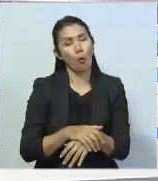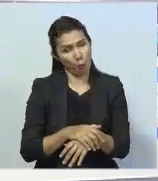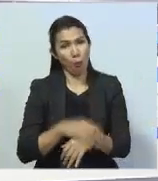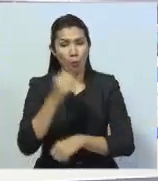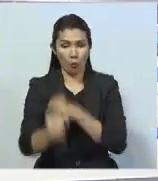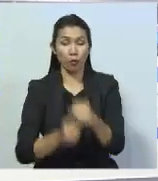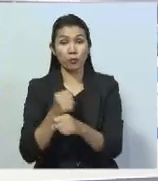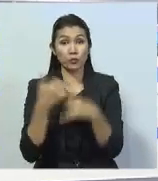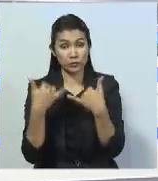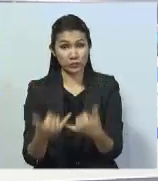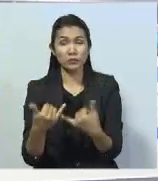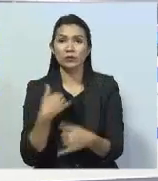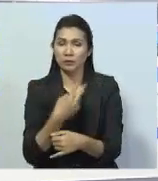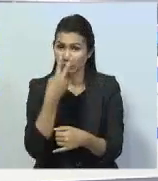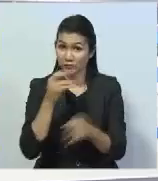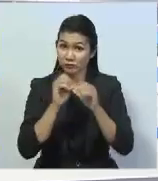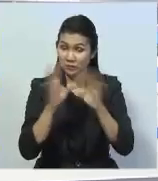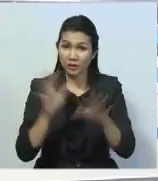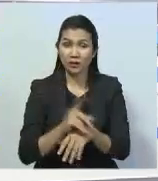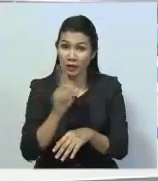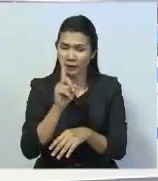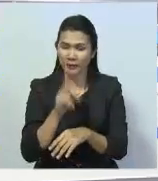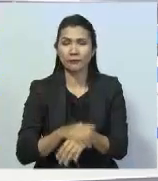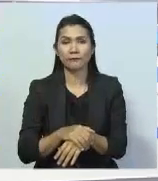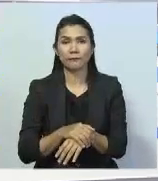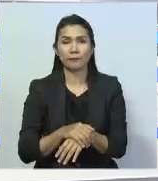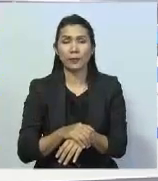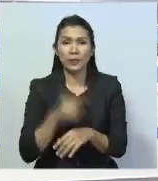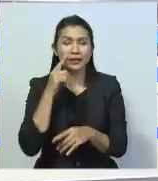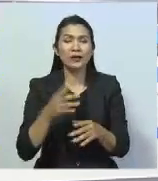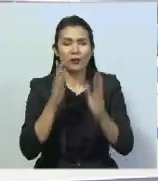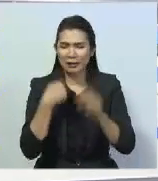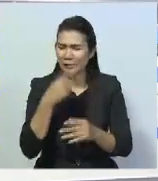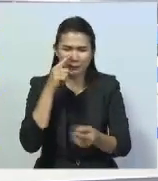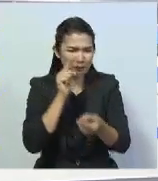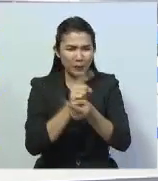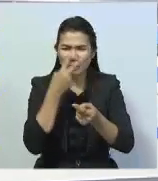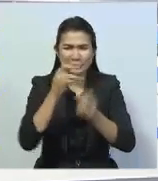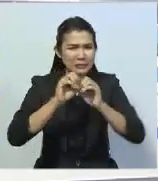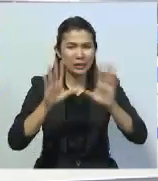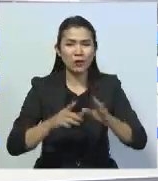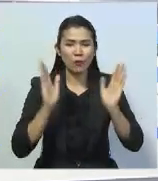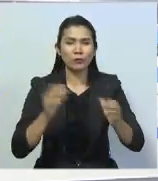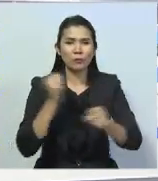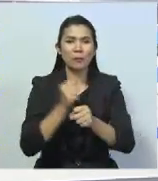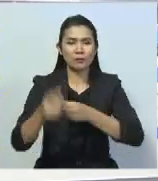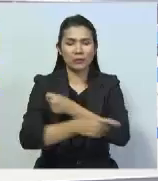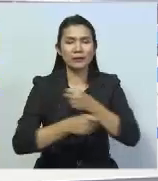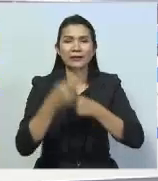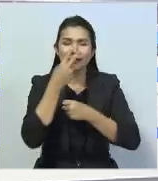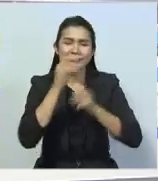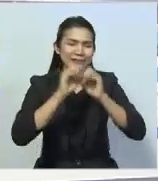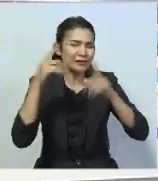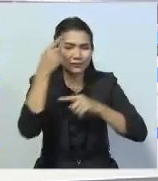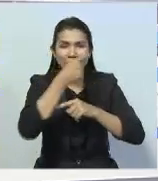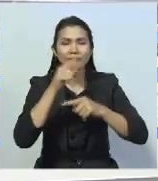ปีนี้เนี่ยเราได้เห็นปรากฏการณ์ก็คือสิ่งแรกที่สำคัญรอยยิ้ม ค่ะ บนหน้าของชาวนาเพราะก่อนหน้านี้ย้อน